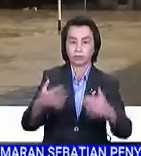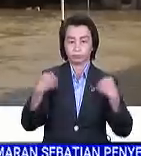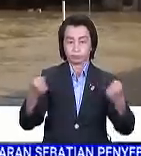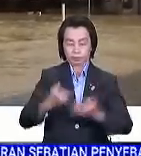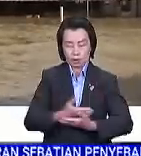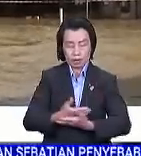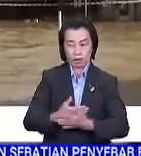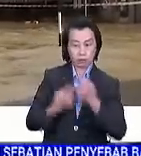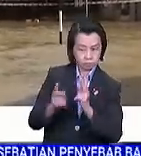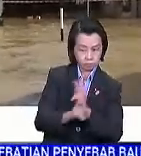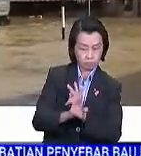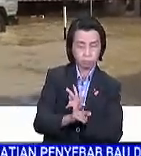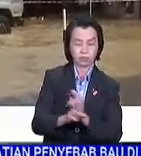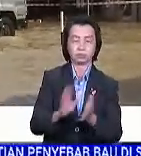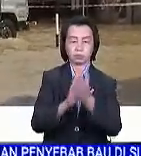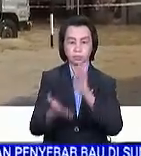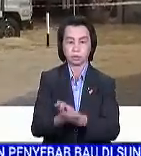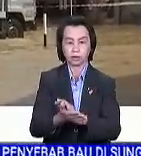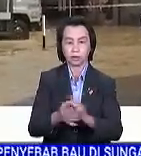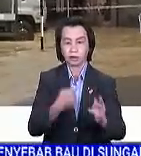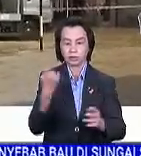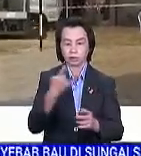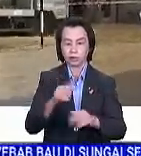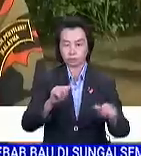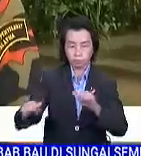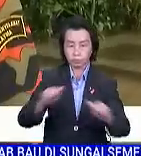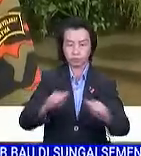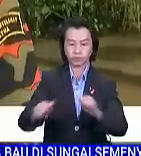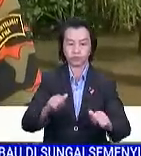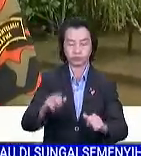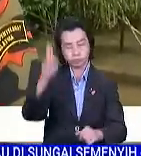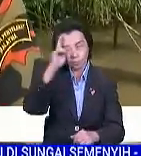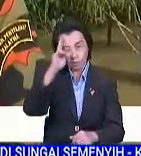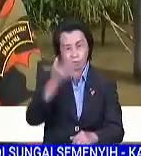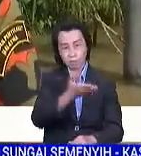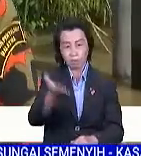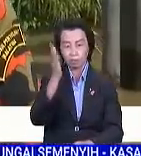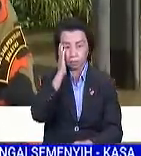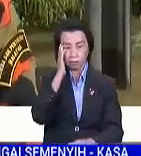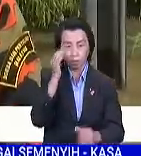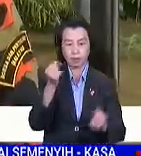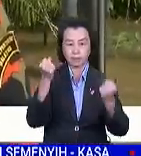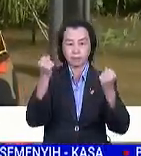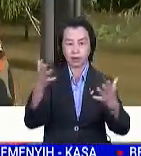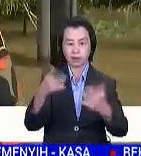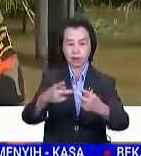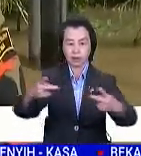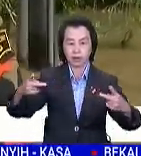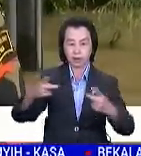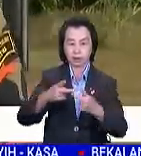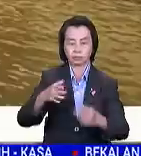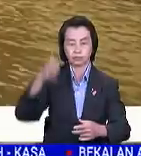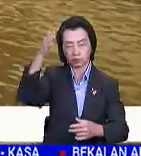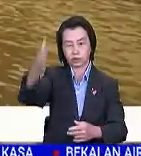anak-anak tuan-an supaya sentiasa perhatikan aktiviti seperti yang kita tahu banyak kawasan yang